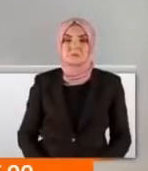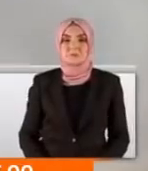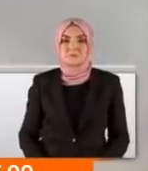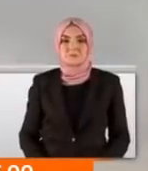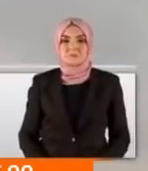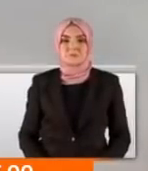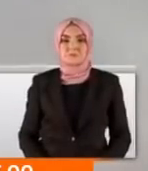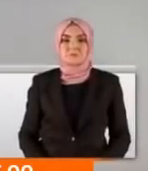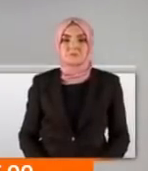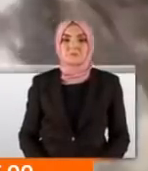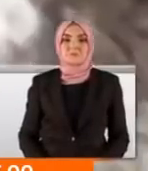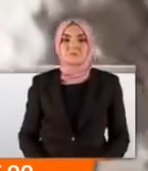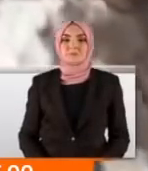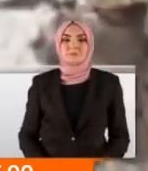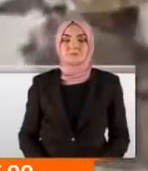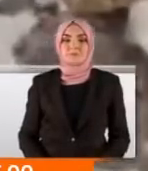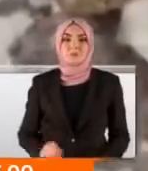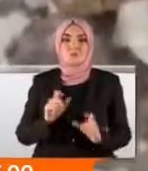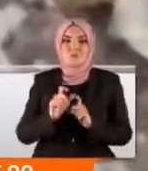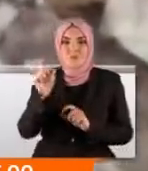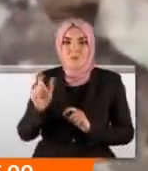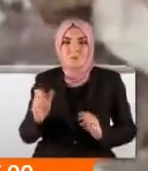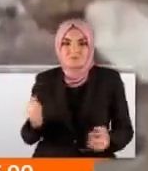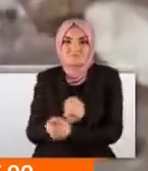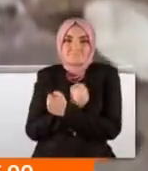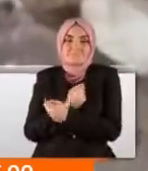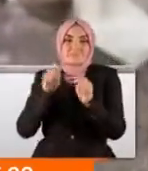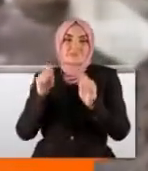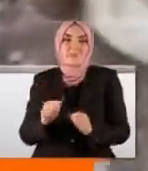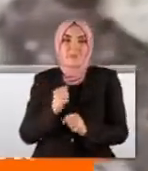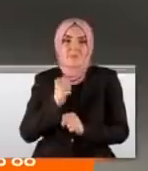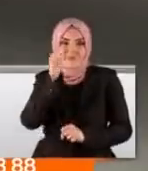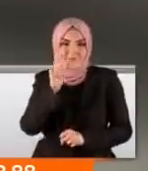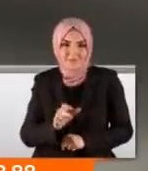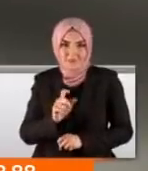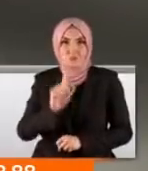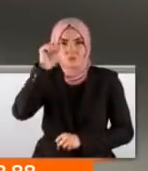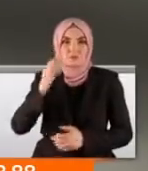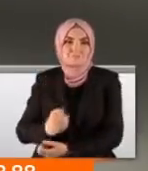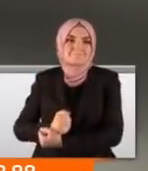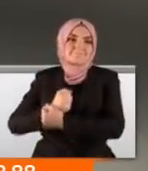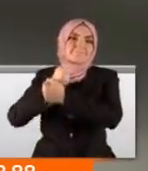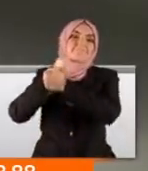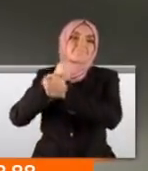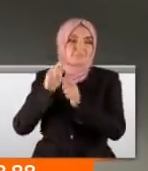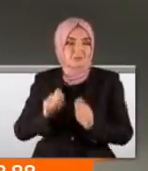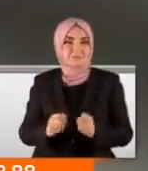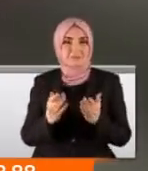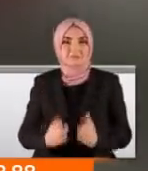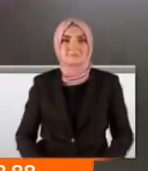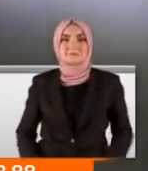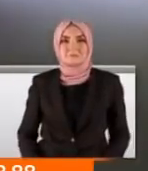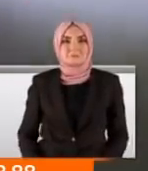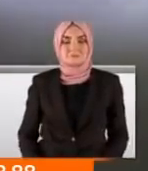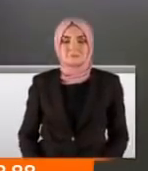Direkt çıkınca. Bak yanındayım, geldim. Solmaz'ı kucağına alan itfaiye eri onu yukarı çıkardı. Geldik ablacığım, ben tamam. Benim yanımda